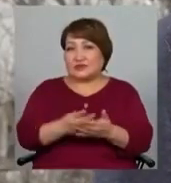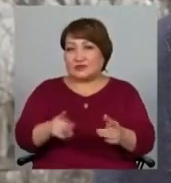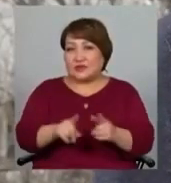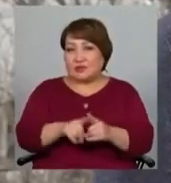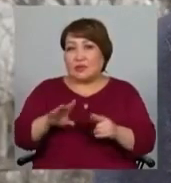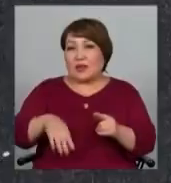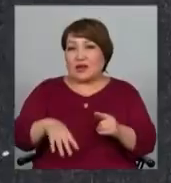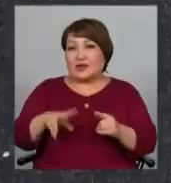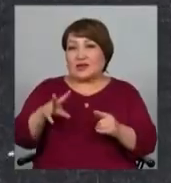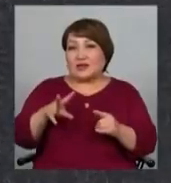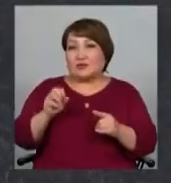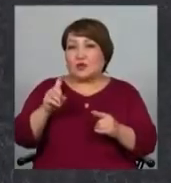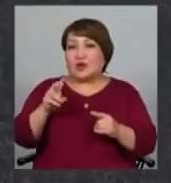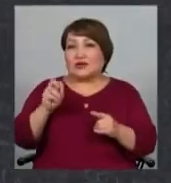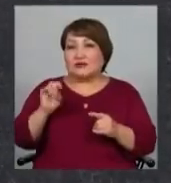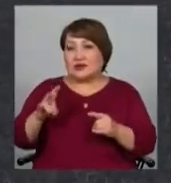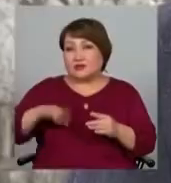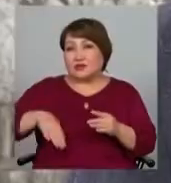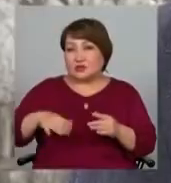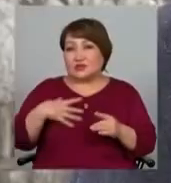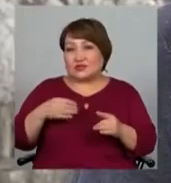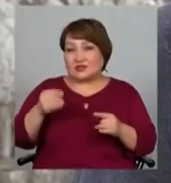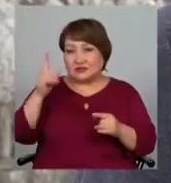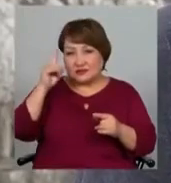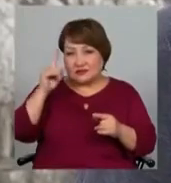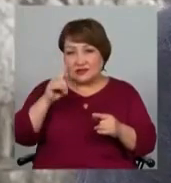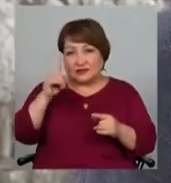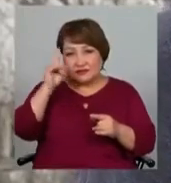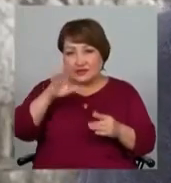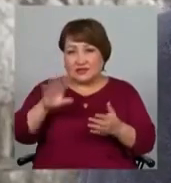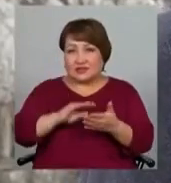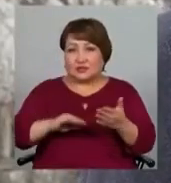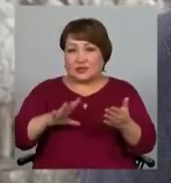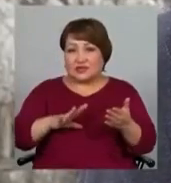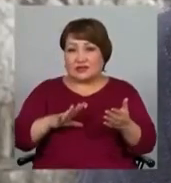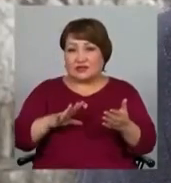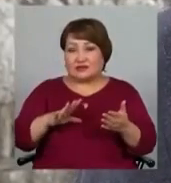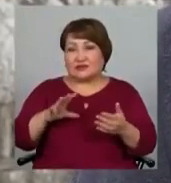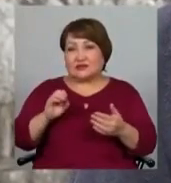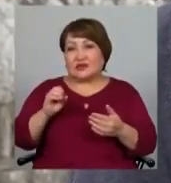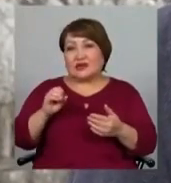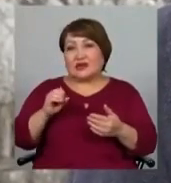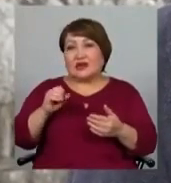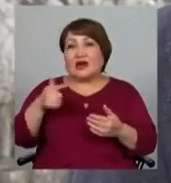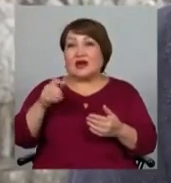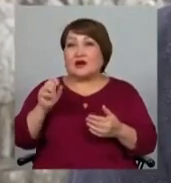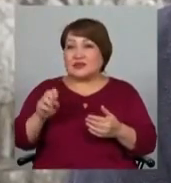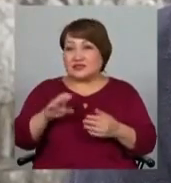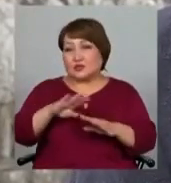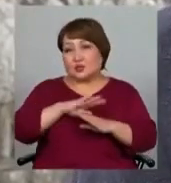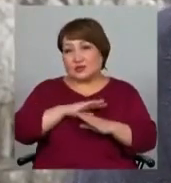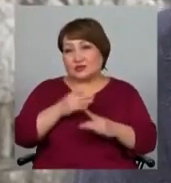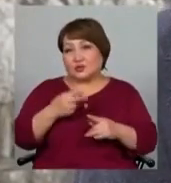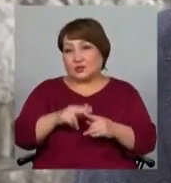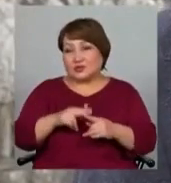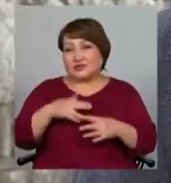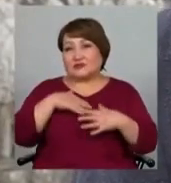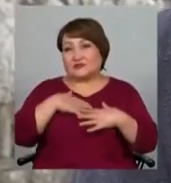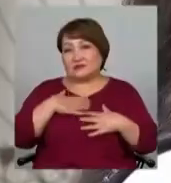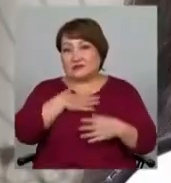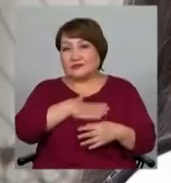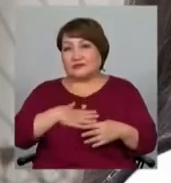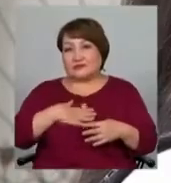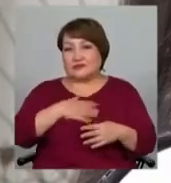жазық жазушымыз еді біздің. Ағамыздың дүниеден өткеніне өте қайғырып тұрмыз. Бүкіл қазақ еліне қайғырып көңіл